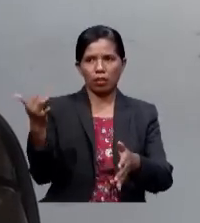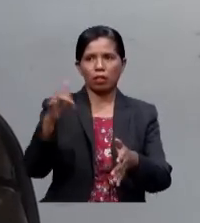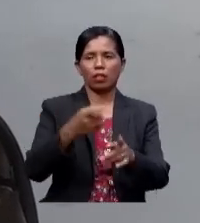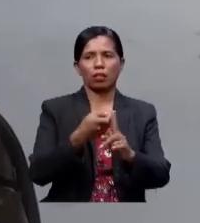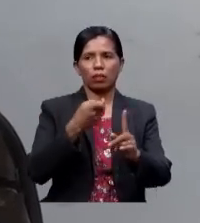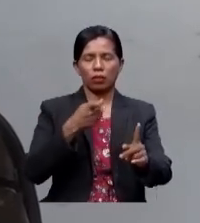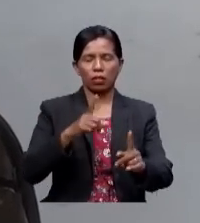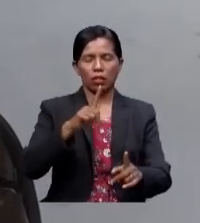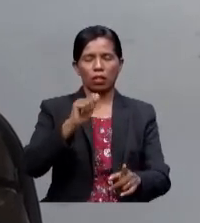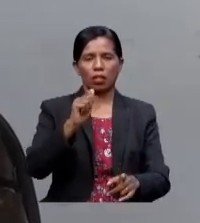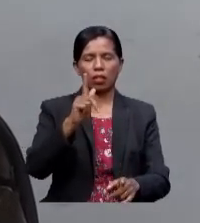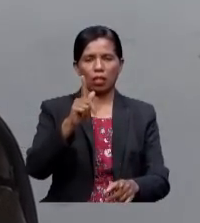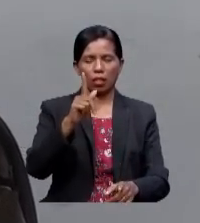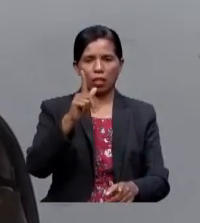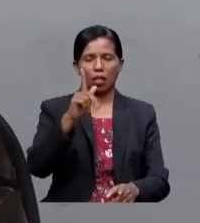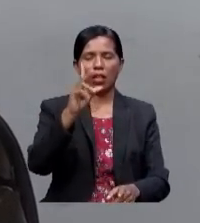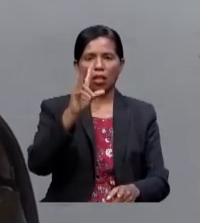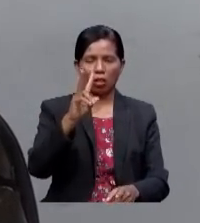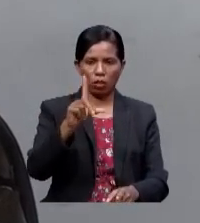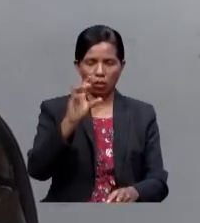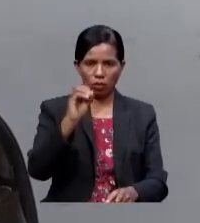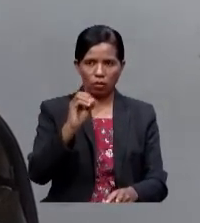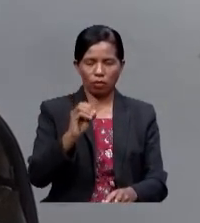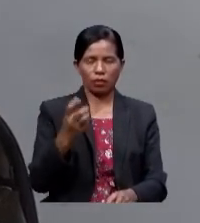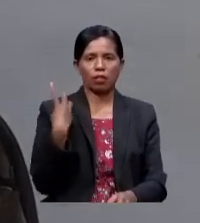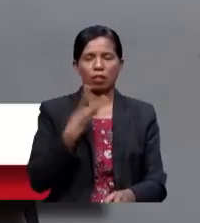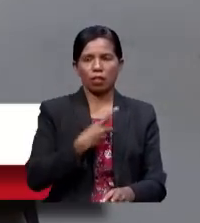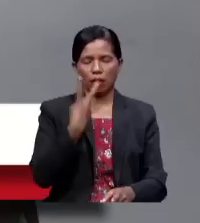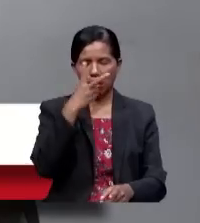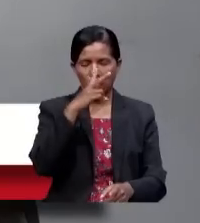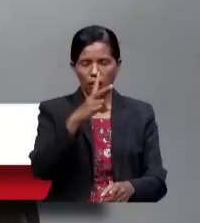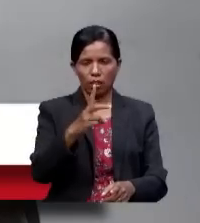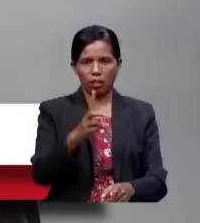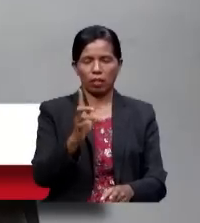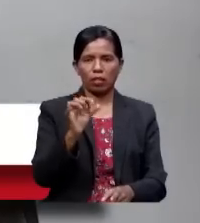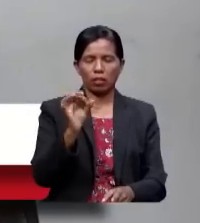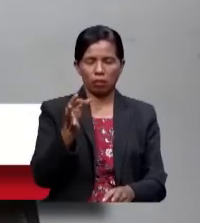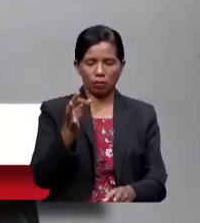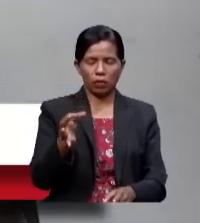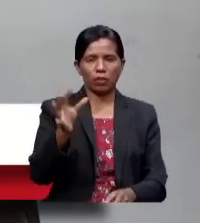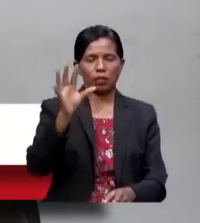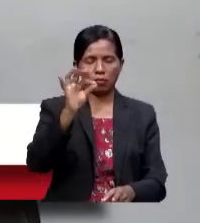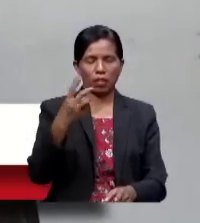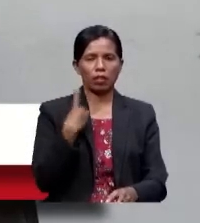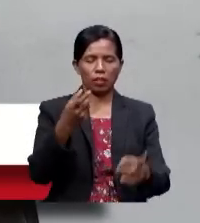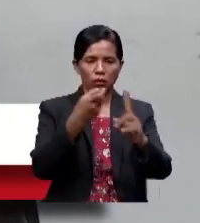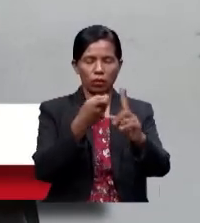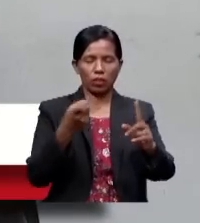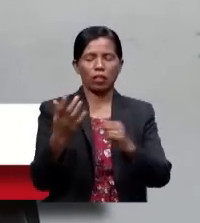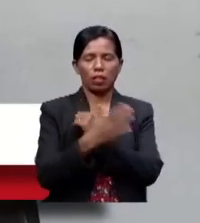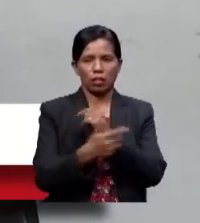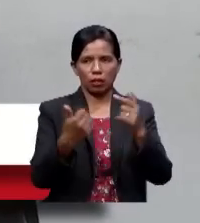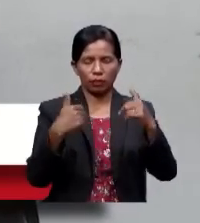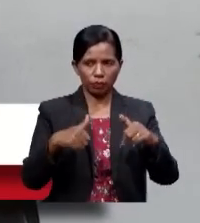se laclo. Como altura ita rain, ia 79 quando ita evacuatum se ilaran mai, aminia